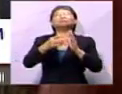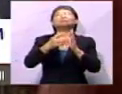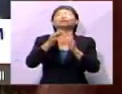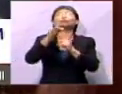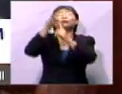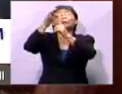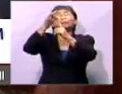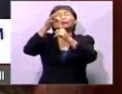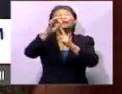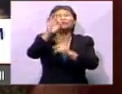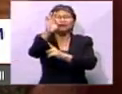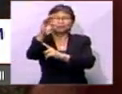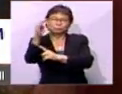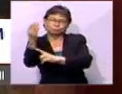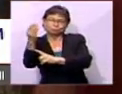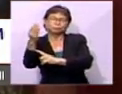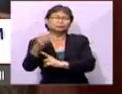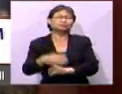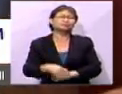sosial.